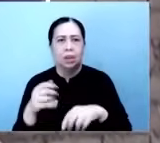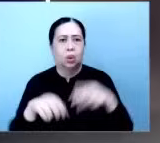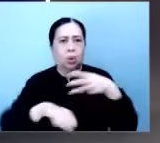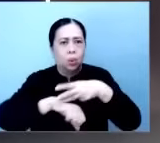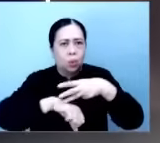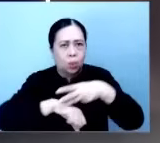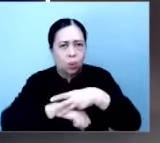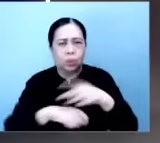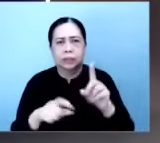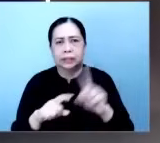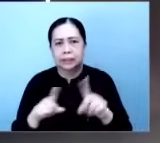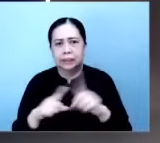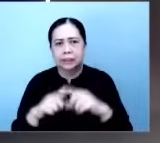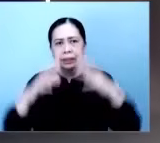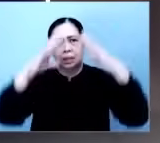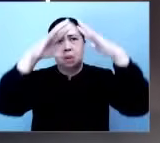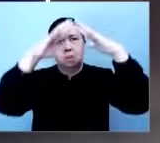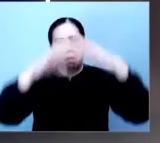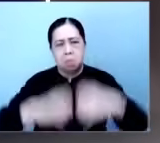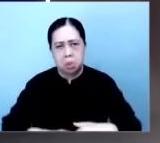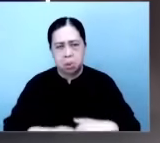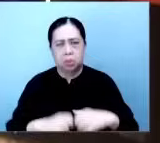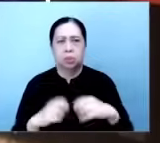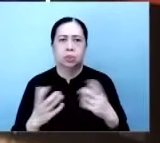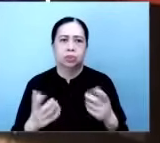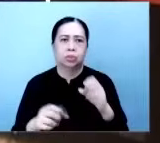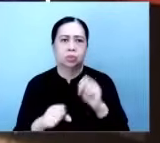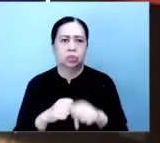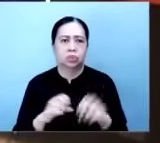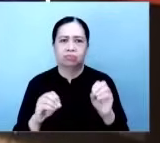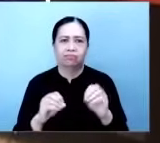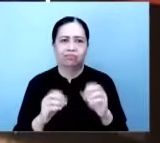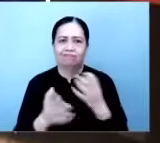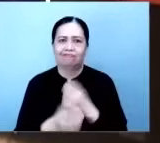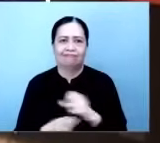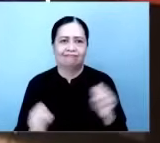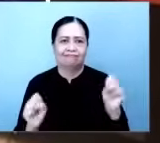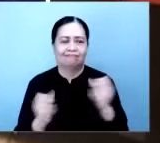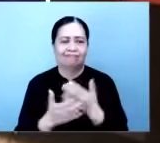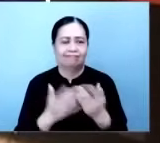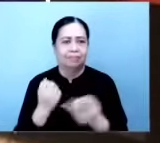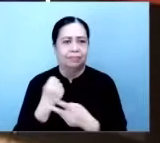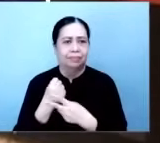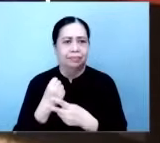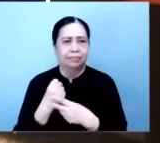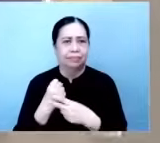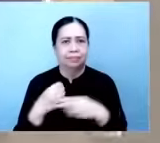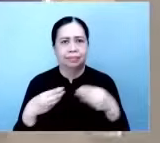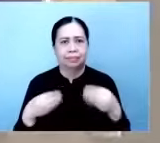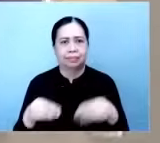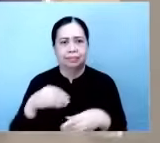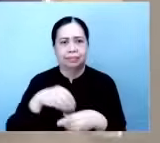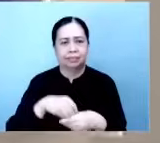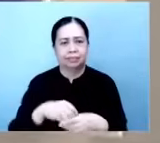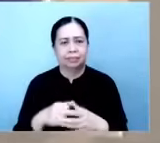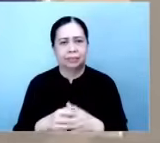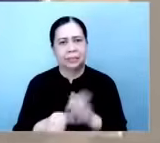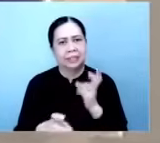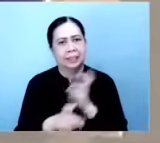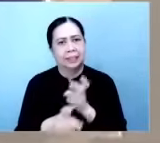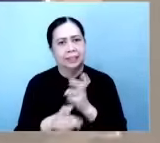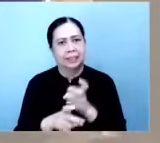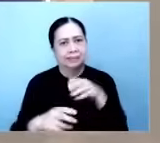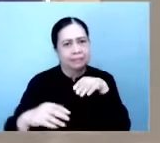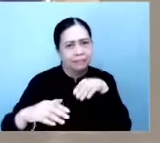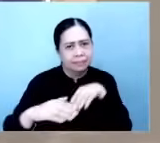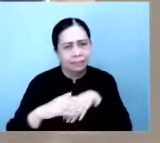warehouse. Bumagsak na rin ang kisame nito kaya walang naisalbang mga nakaimbak na panindas sa loob. Nahirapang makapasok ang